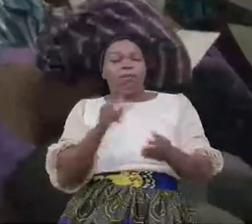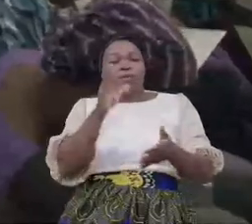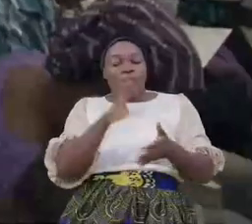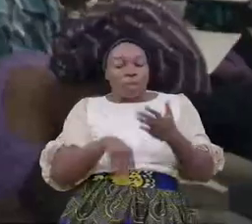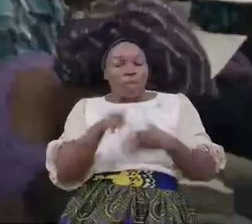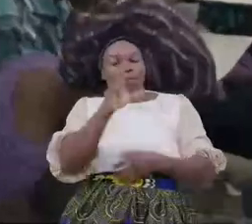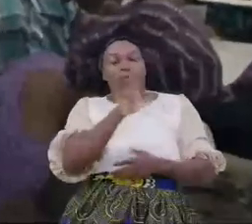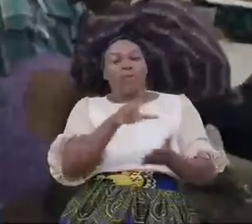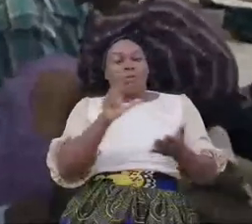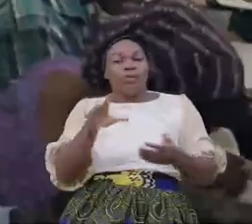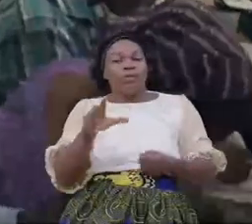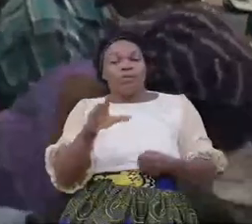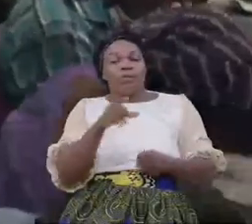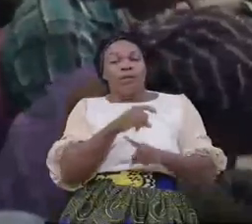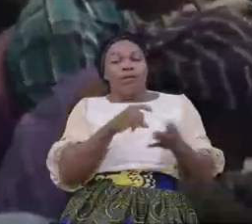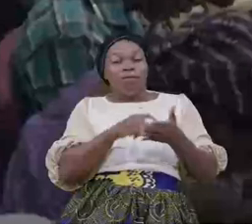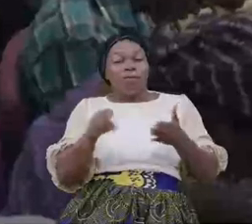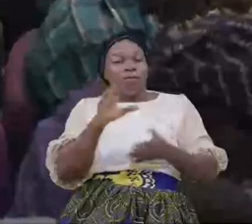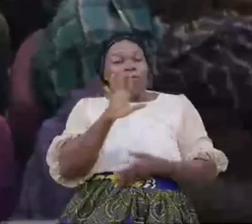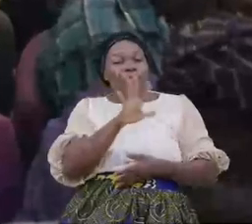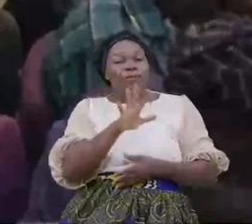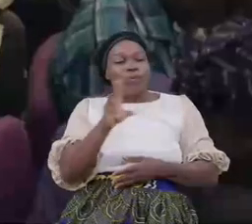lis le verset